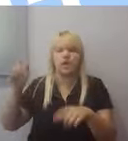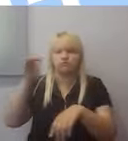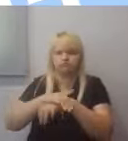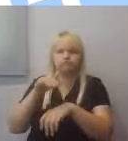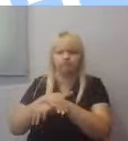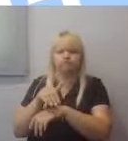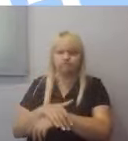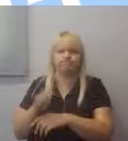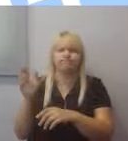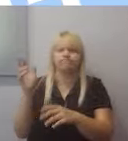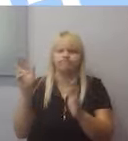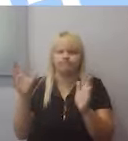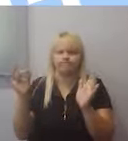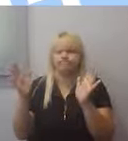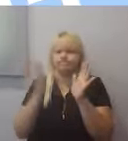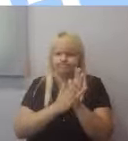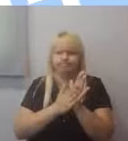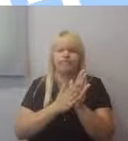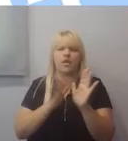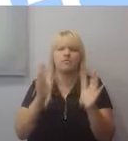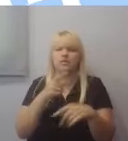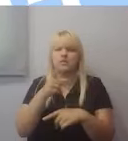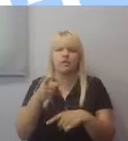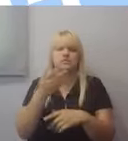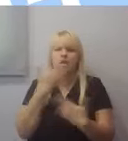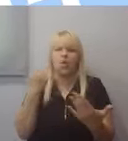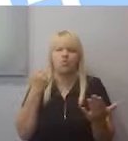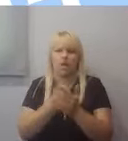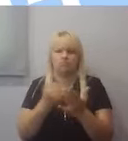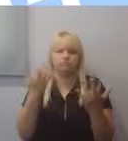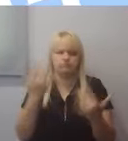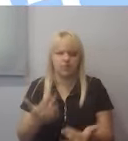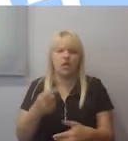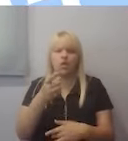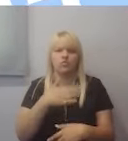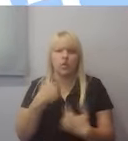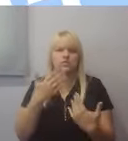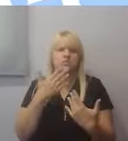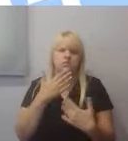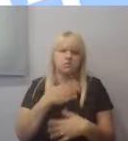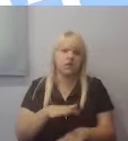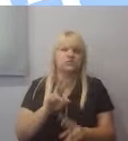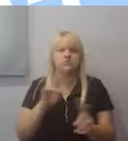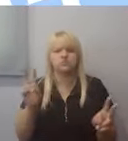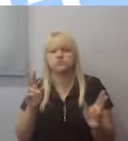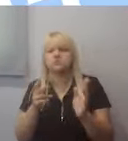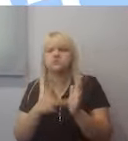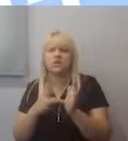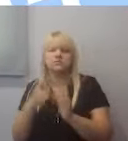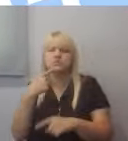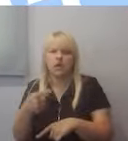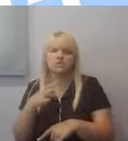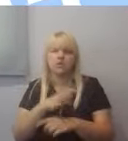viennozīmīgi nav gala produkts un te man ļoti patikās kā cipules kundze minēja ja ka tā gatavības kultūra tas ir